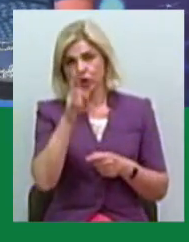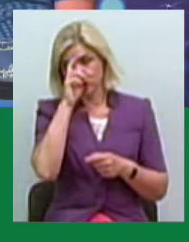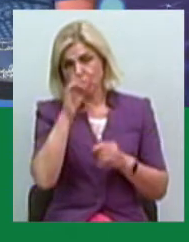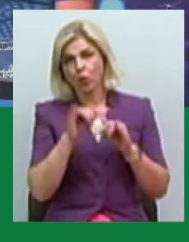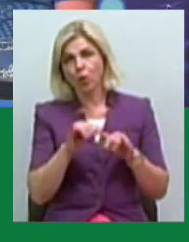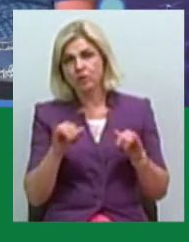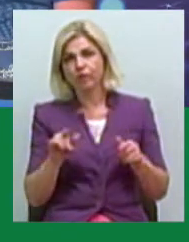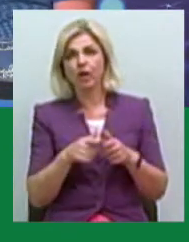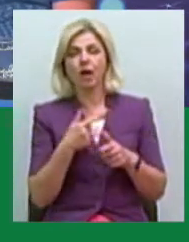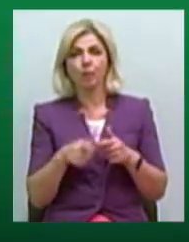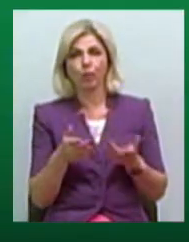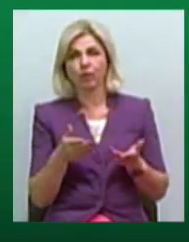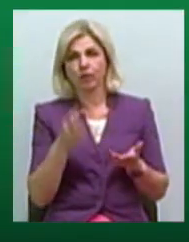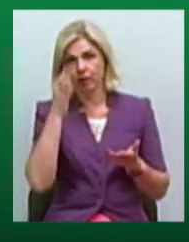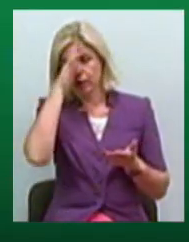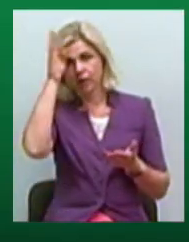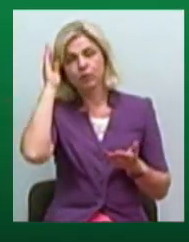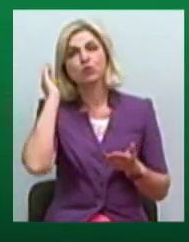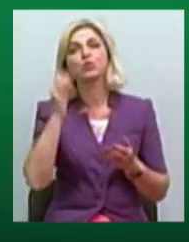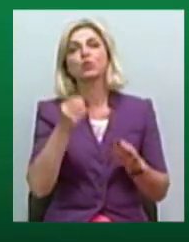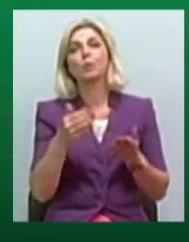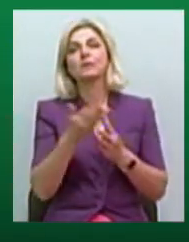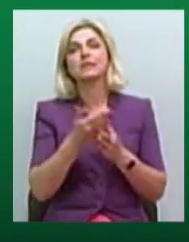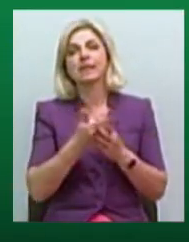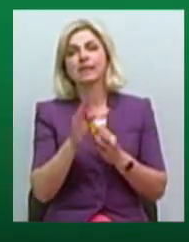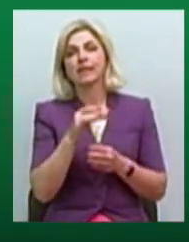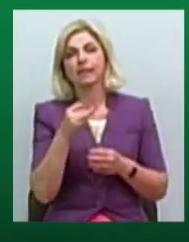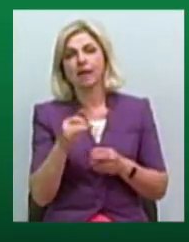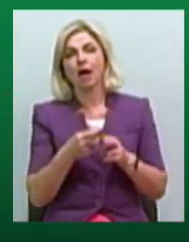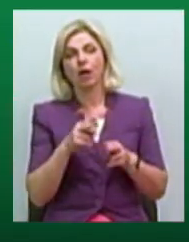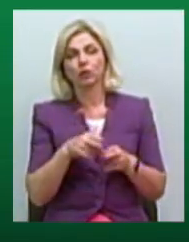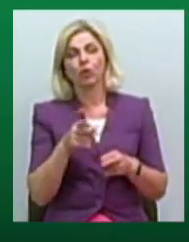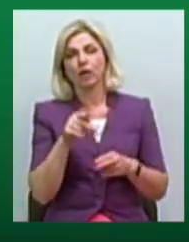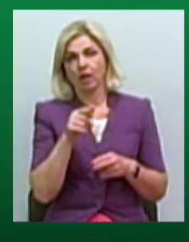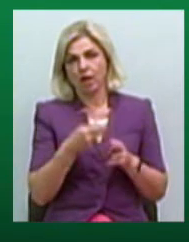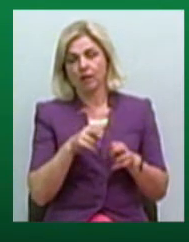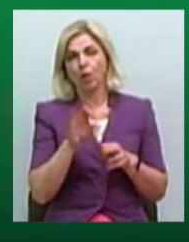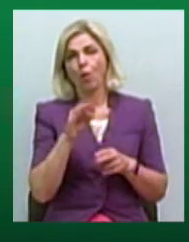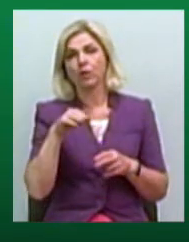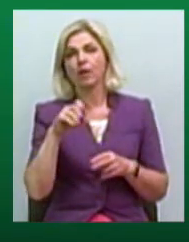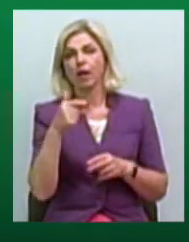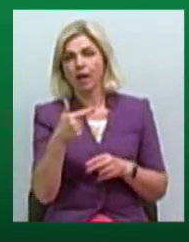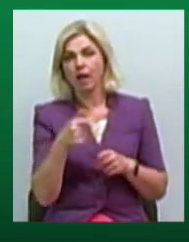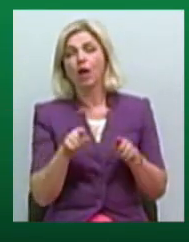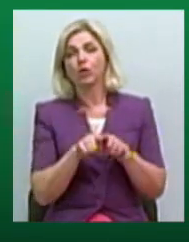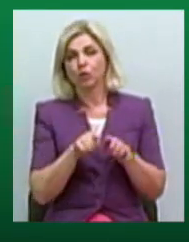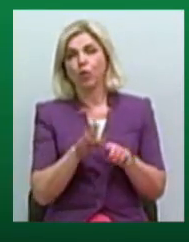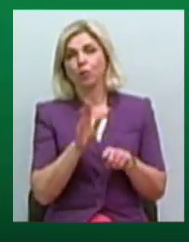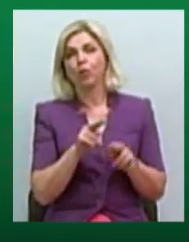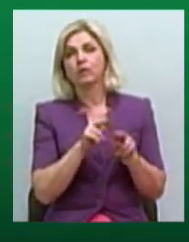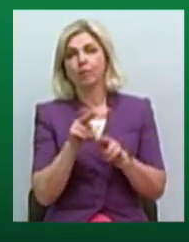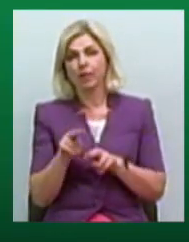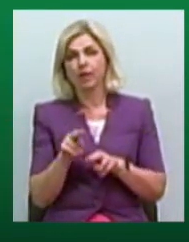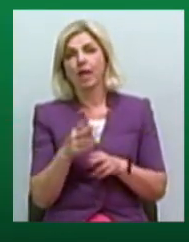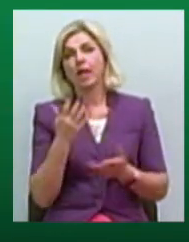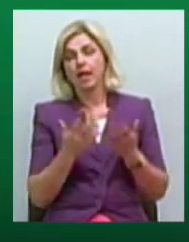або субсидій, які йдуть безпосередньо цим ОТГ. Те ж саме ми будемо спостерігати з районами.